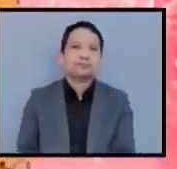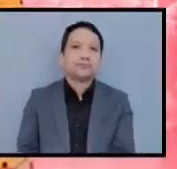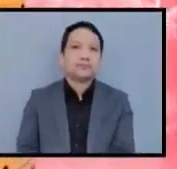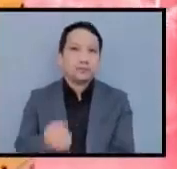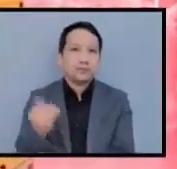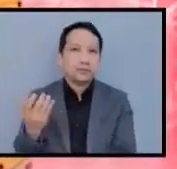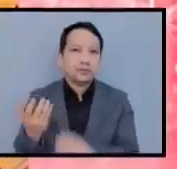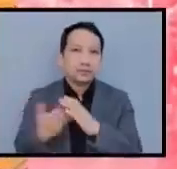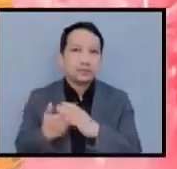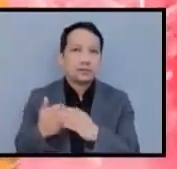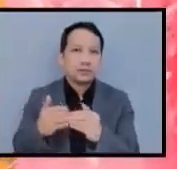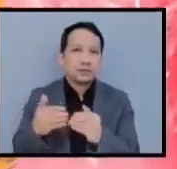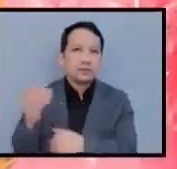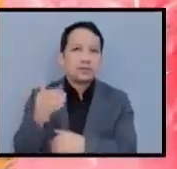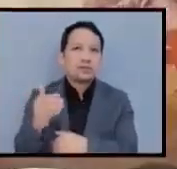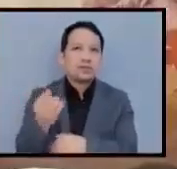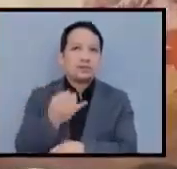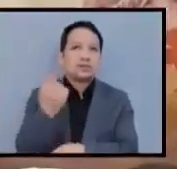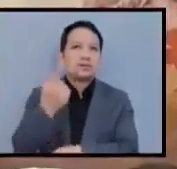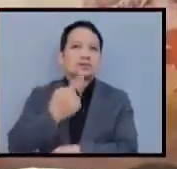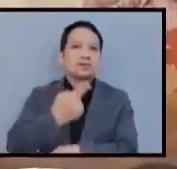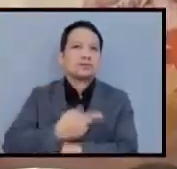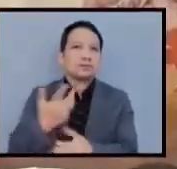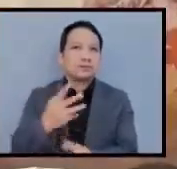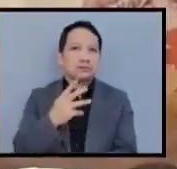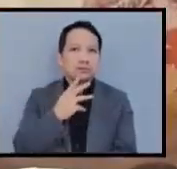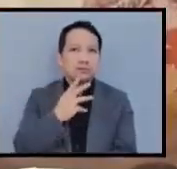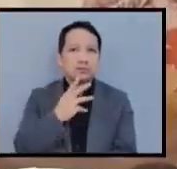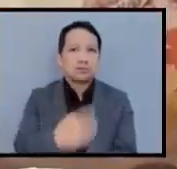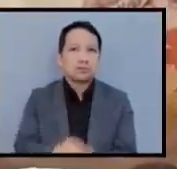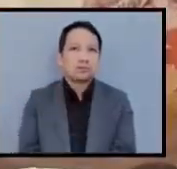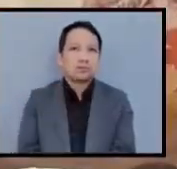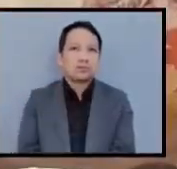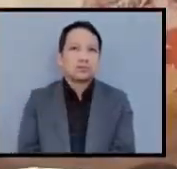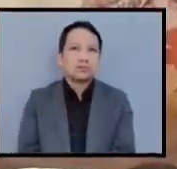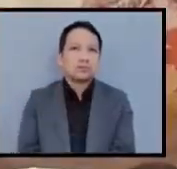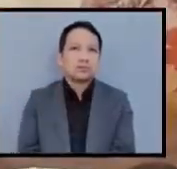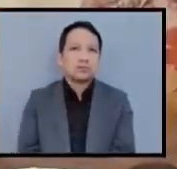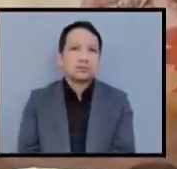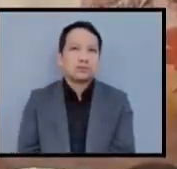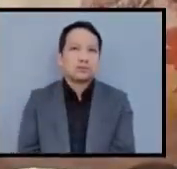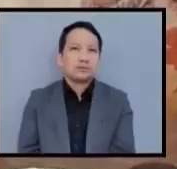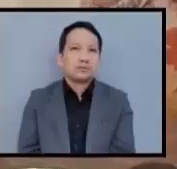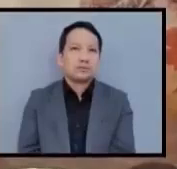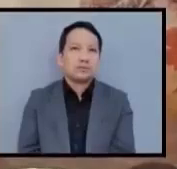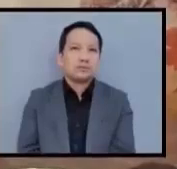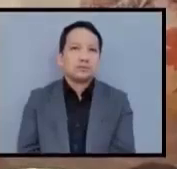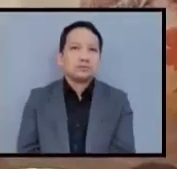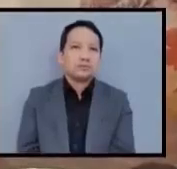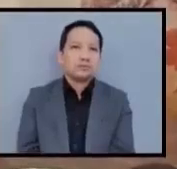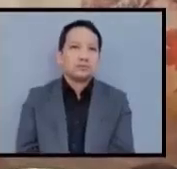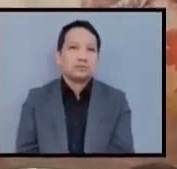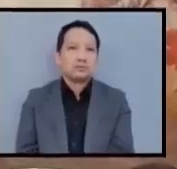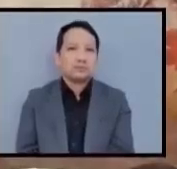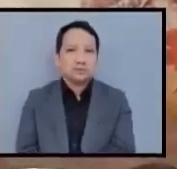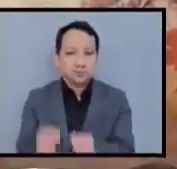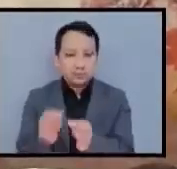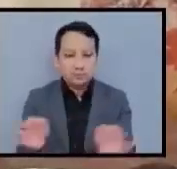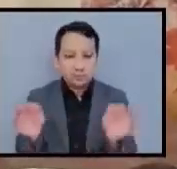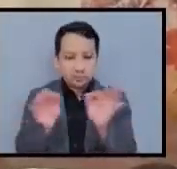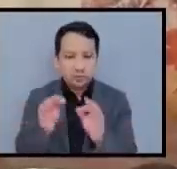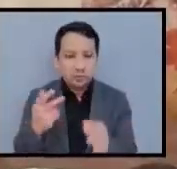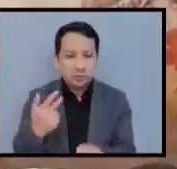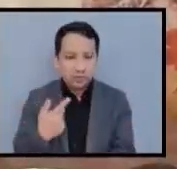makatawid lang sa ilang araw na walang tubig. Malaking tulong din po talaga yun na malagyan ng mga tubig, yung mga 1.5, mga kasirula po,